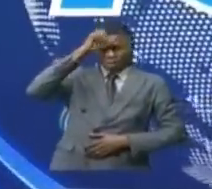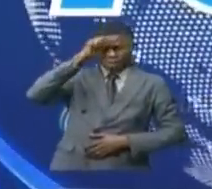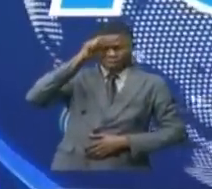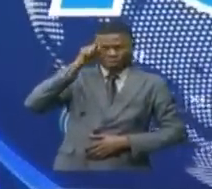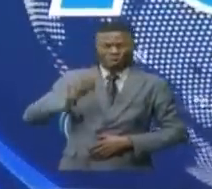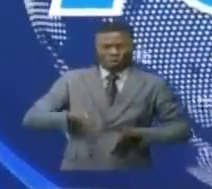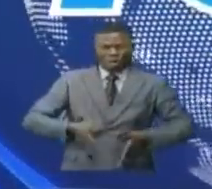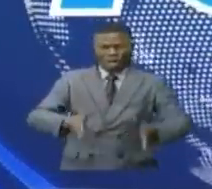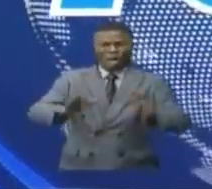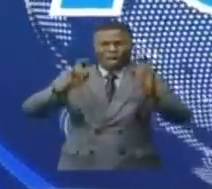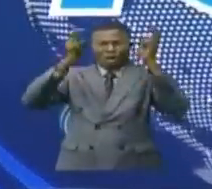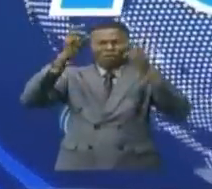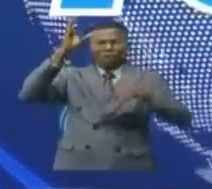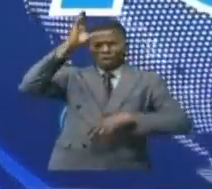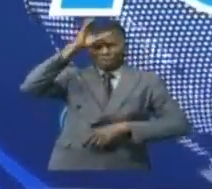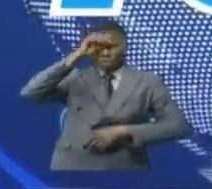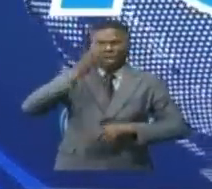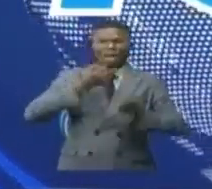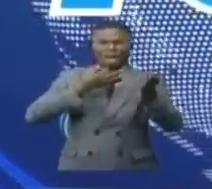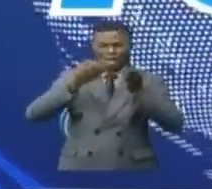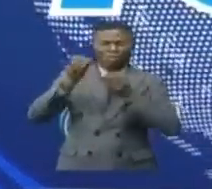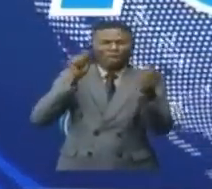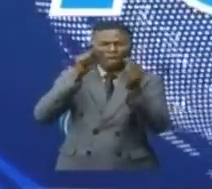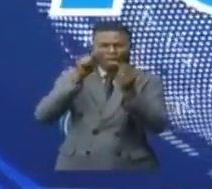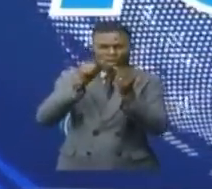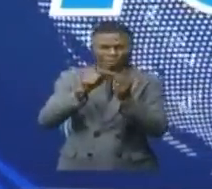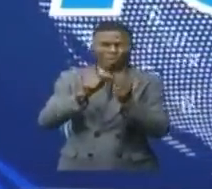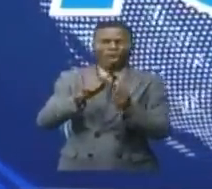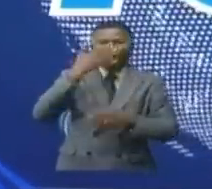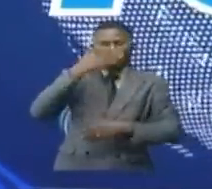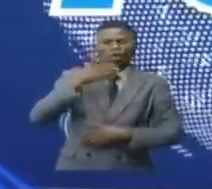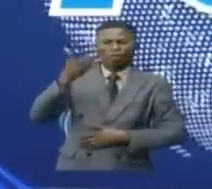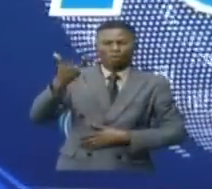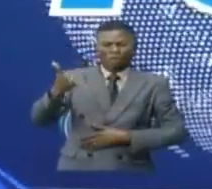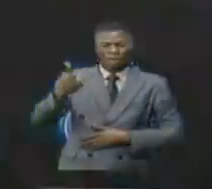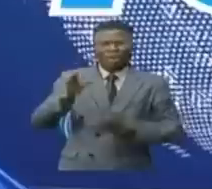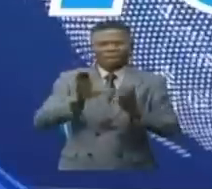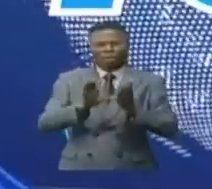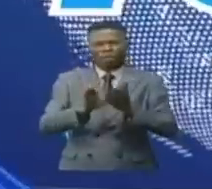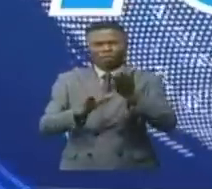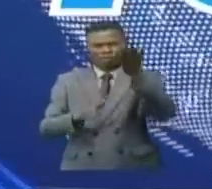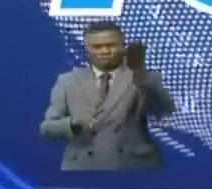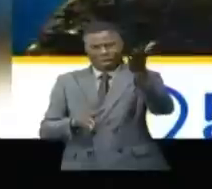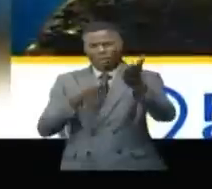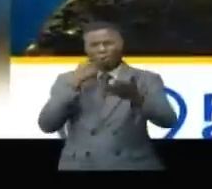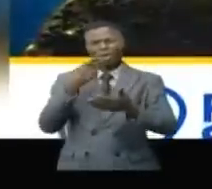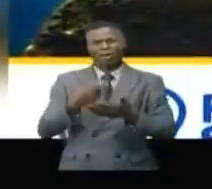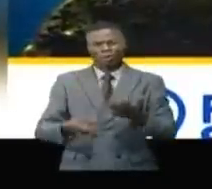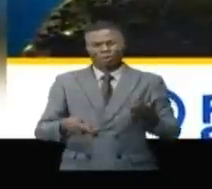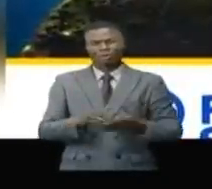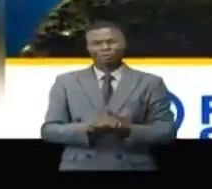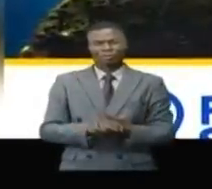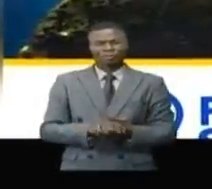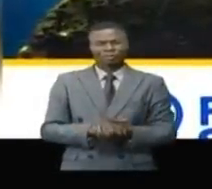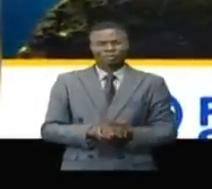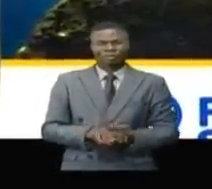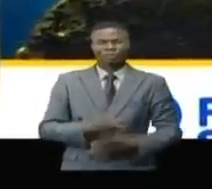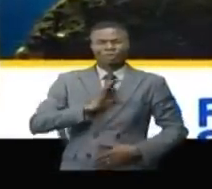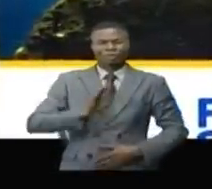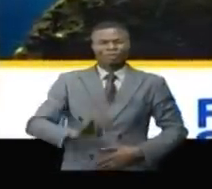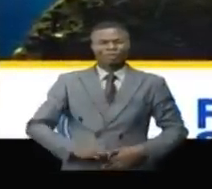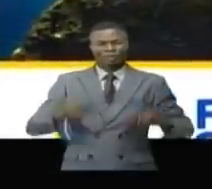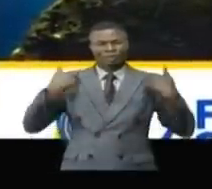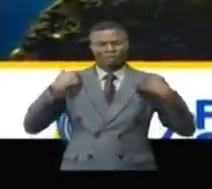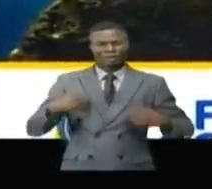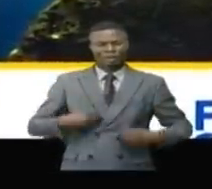des Bandundu-Ville pour parler des objectifs de cette structure. D'autres détails avec Alain Bikaï. Le projet Fatis Santé, qui soutient